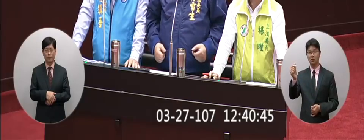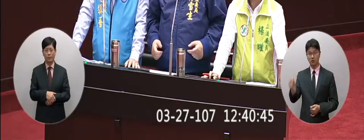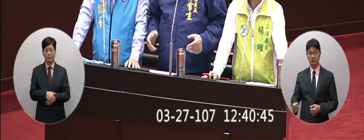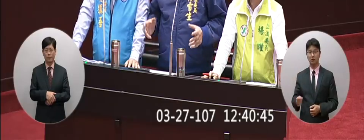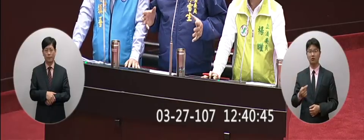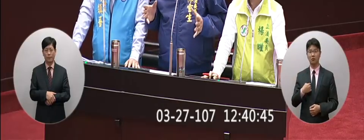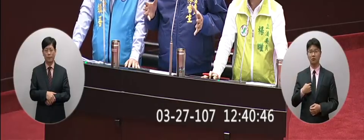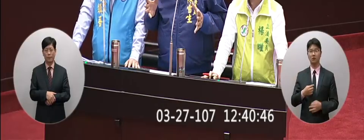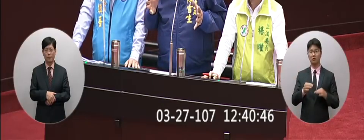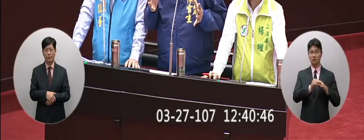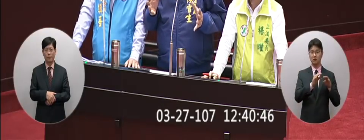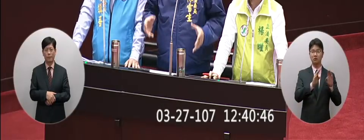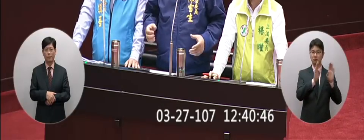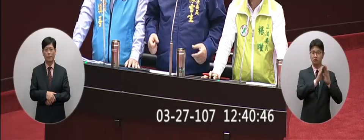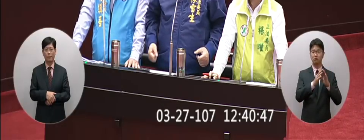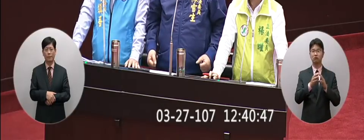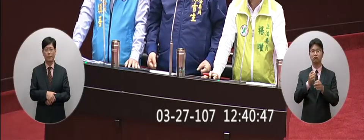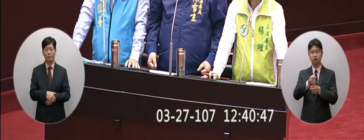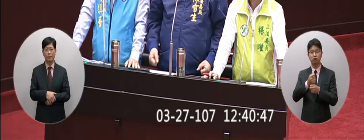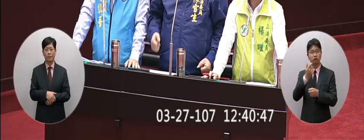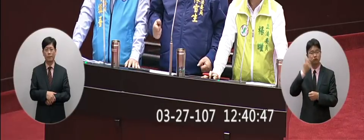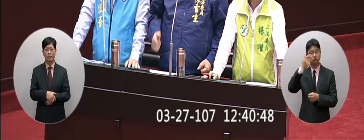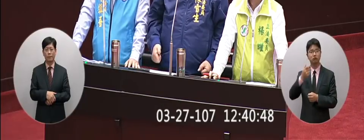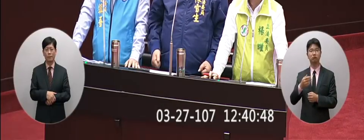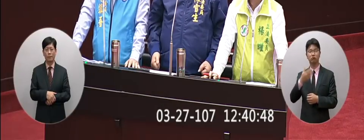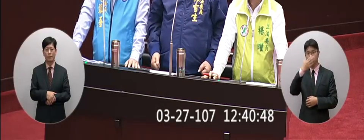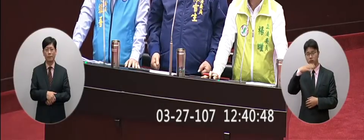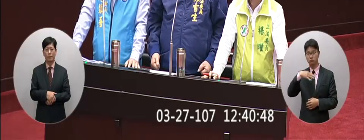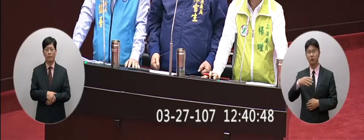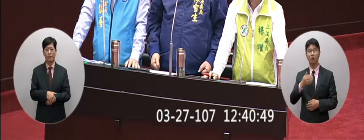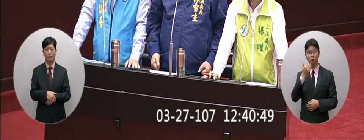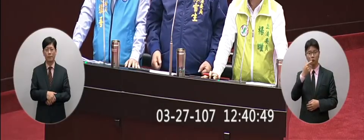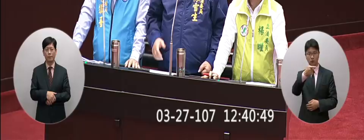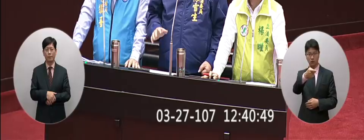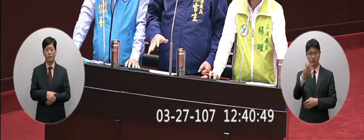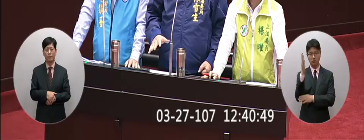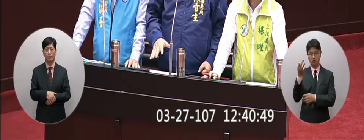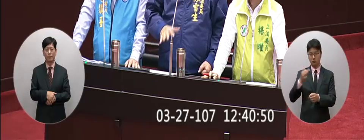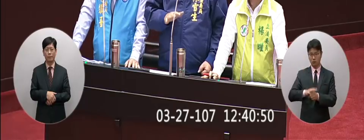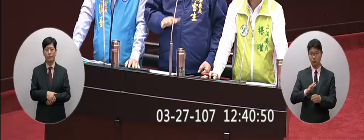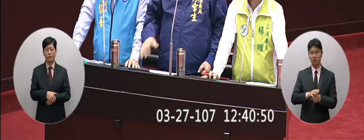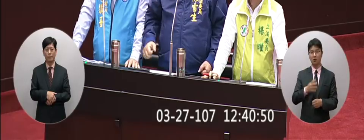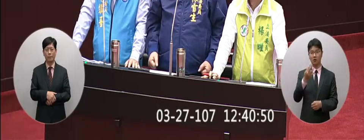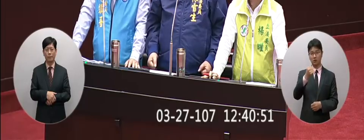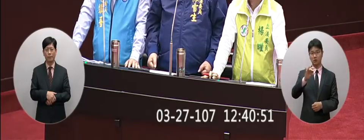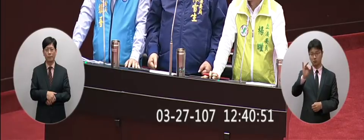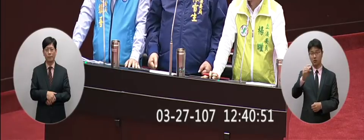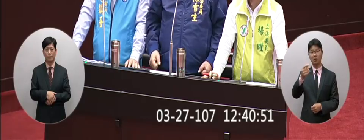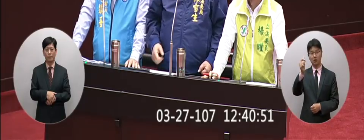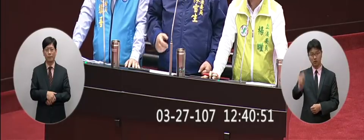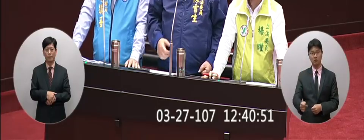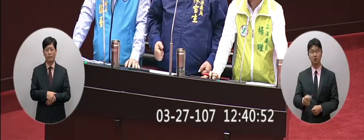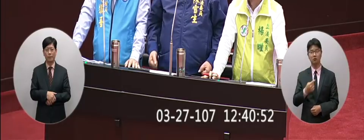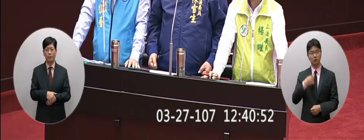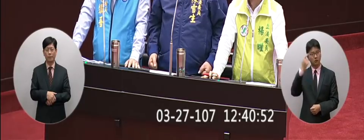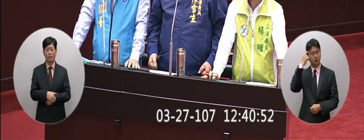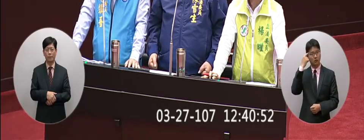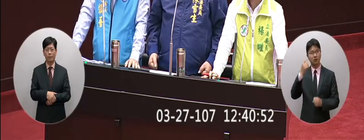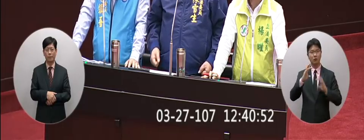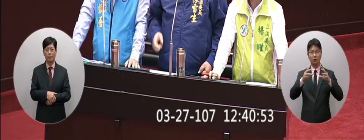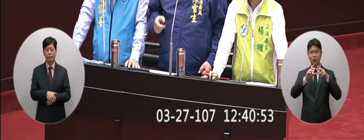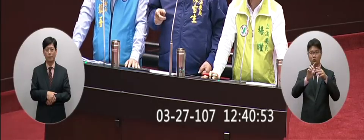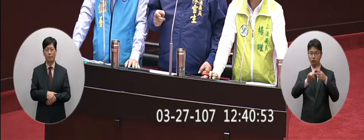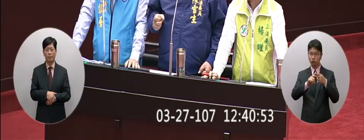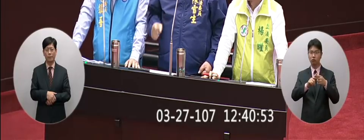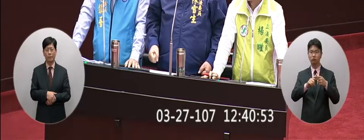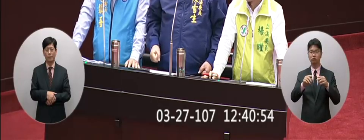湖地区，给个几十亿、一百亿，这是有必要的哈，因为国土要均衡的发展。所以我们三委员在这